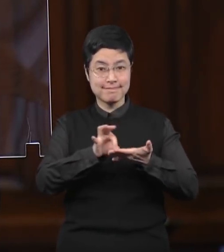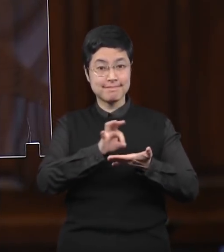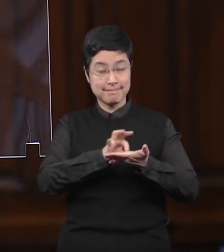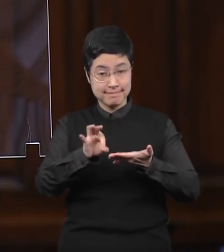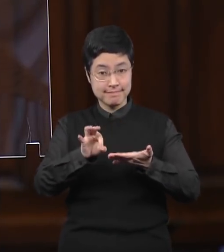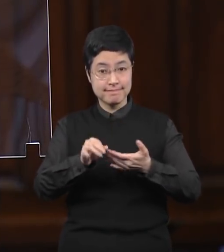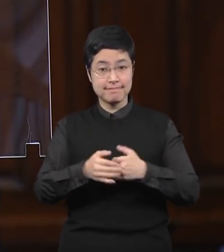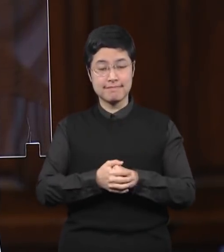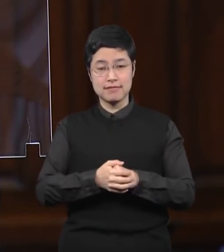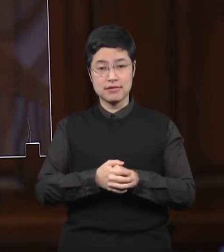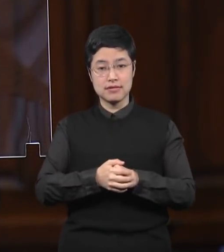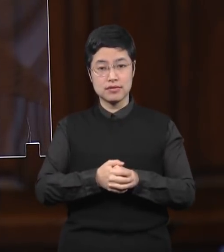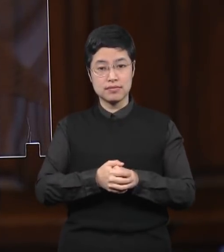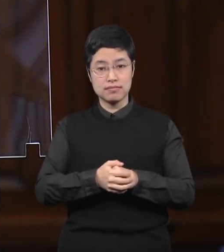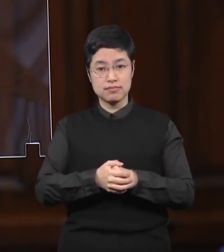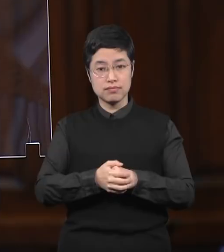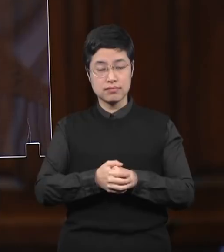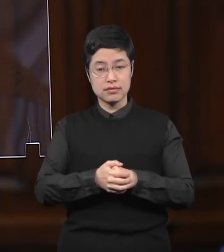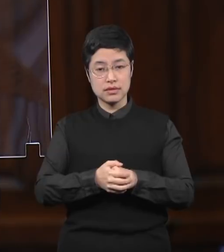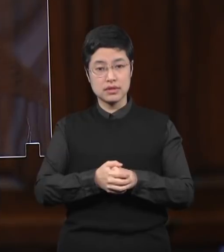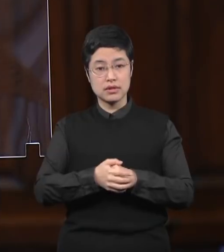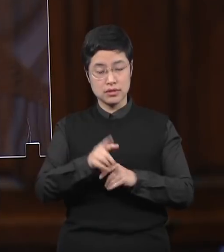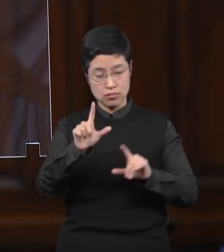활용하셨는가를 잘